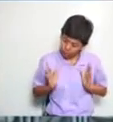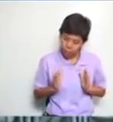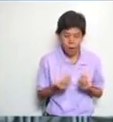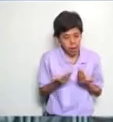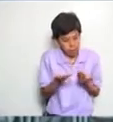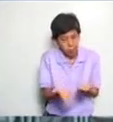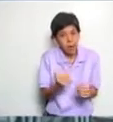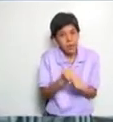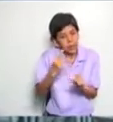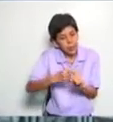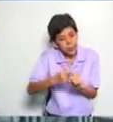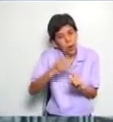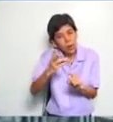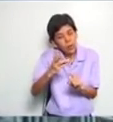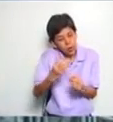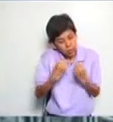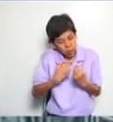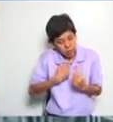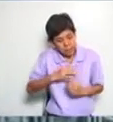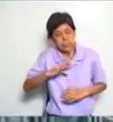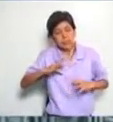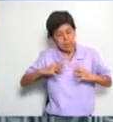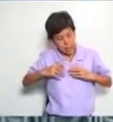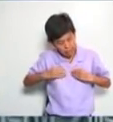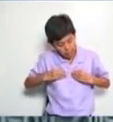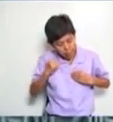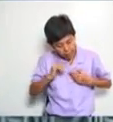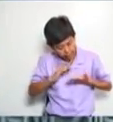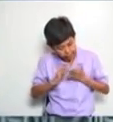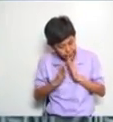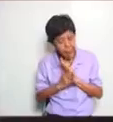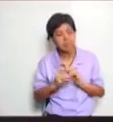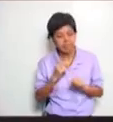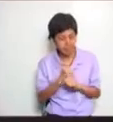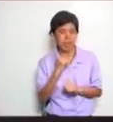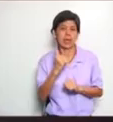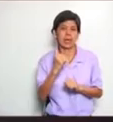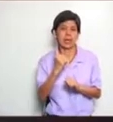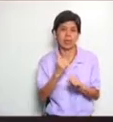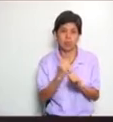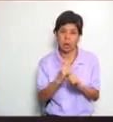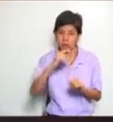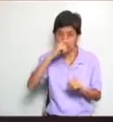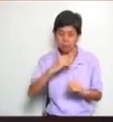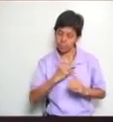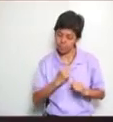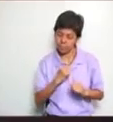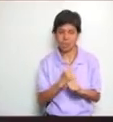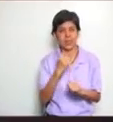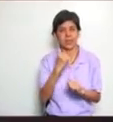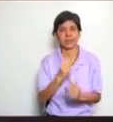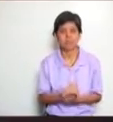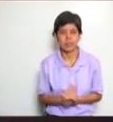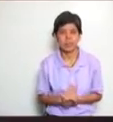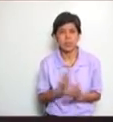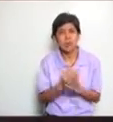ยิ่งนะหนู สำหบ 6 เดือนหัที่สอนพ่อแม่อย่างสมบูณ์พ่อแ่ทำใจได้เลยไหม ถ้าเป็พุธ ตอบโจยสองขอนี้ จบเลย